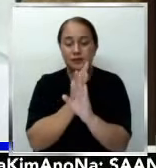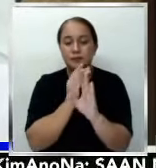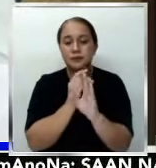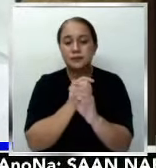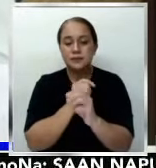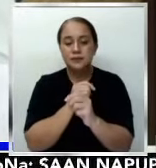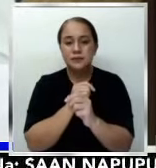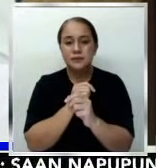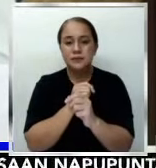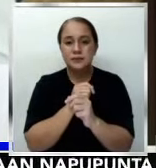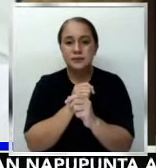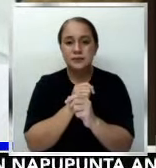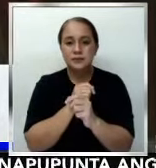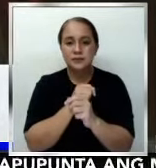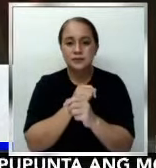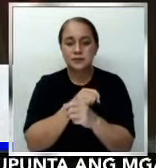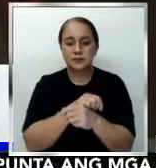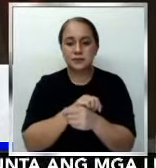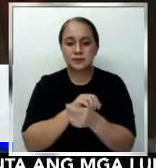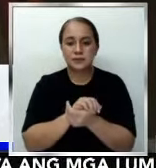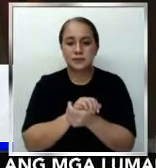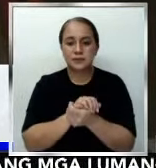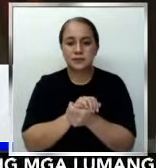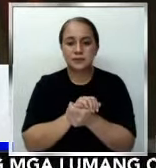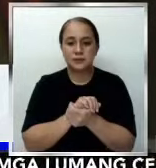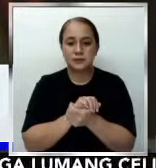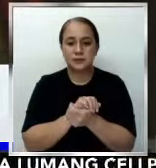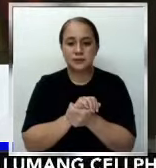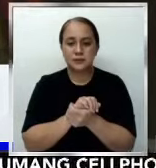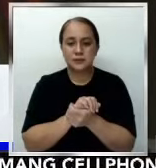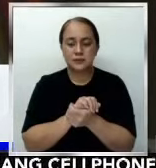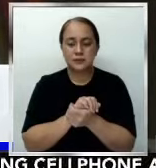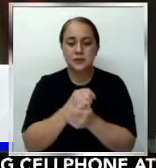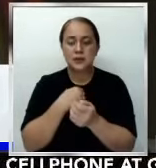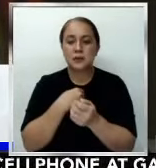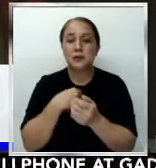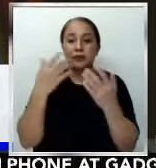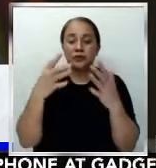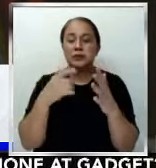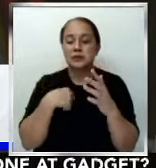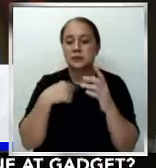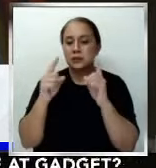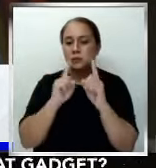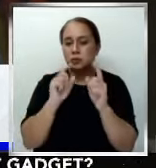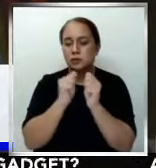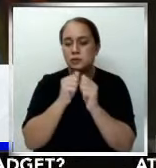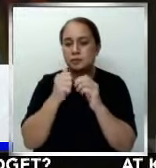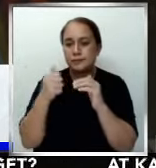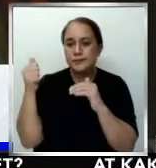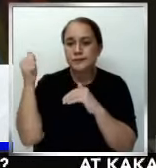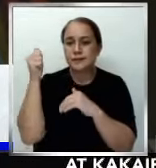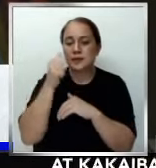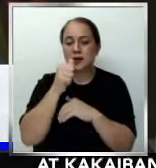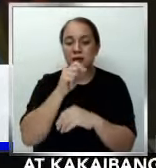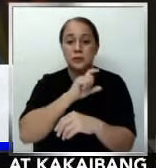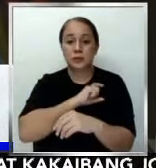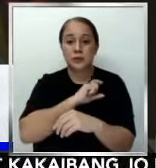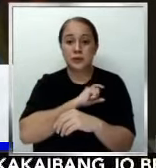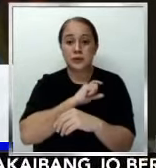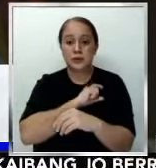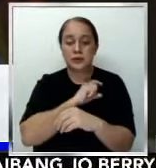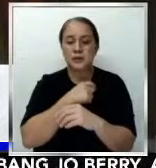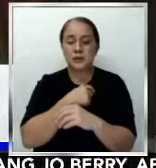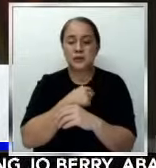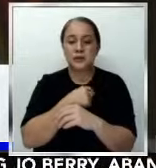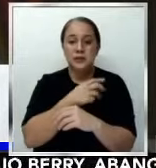para dyan lang. Yes, sir, Mr. President. Nag-usap na po kami ni Chief Philippine National Police General Carlos tungkol po